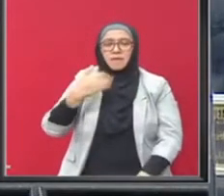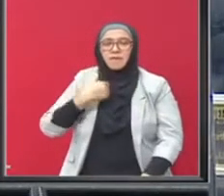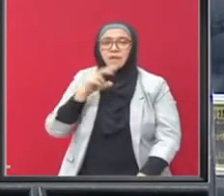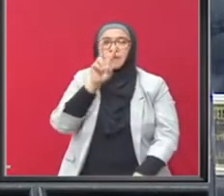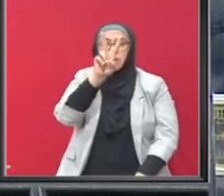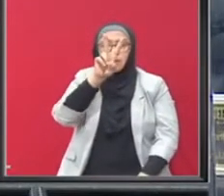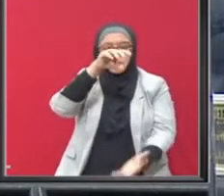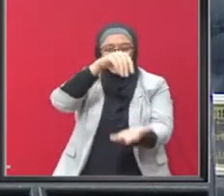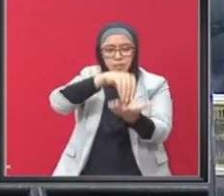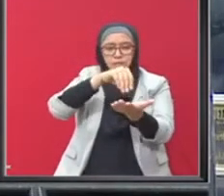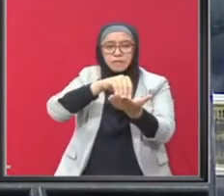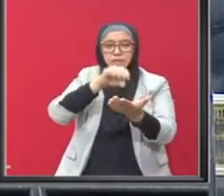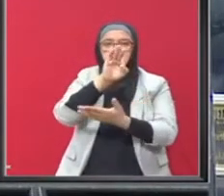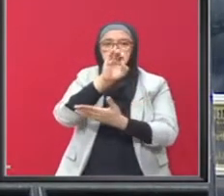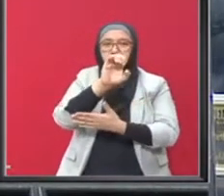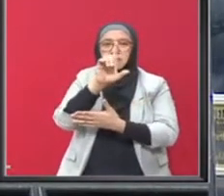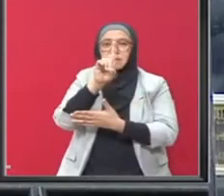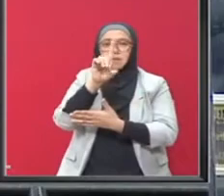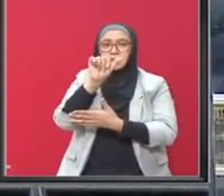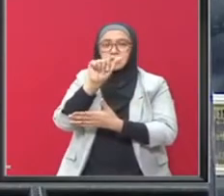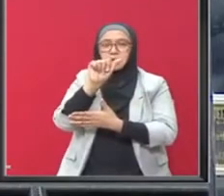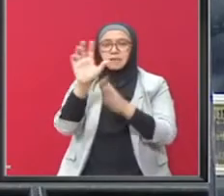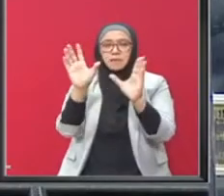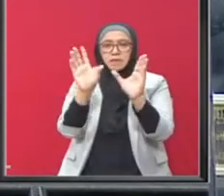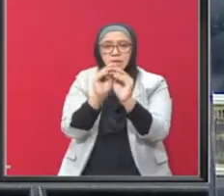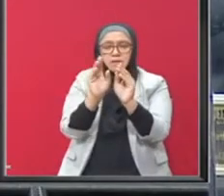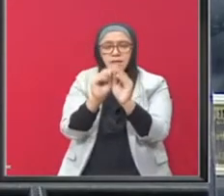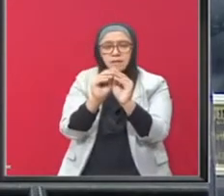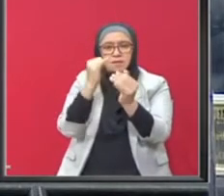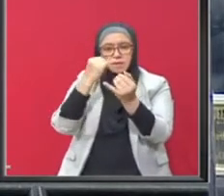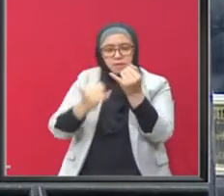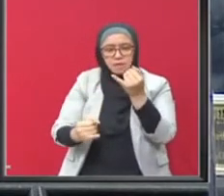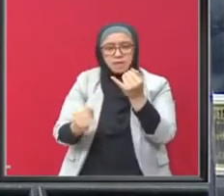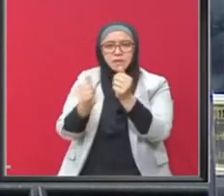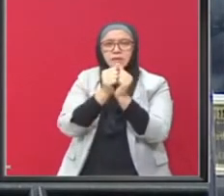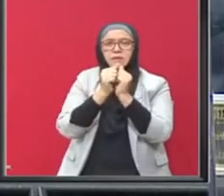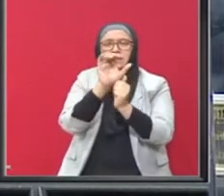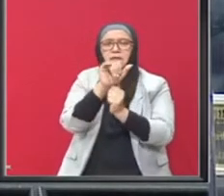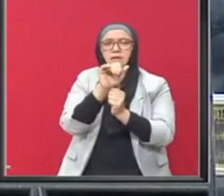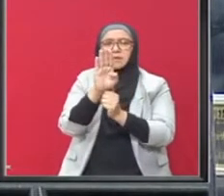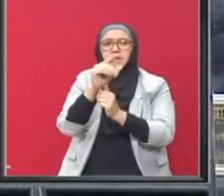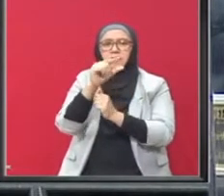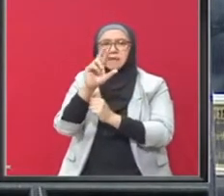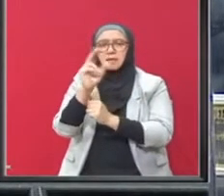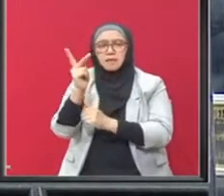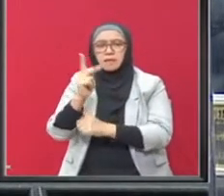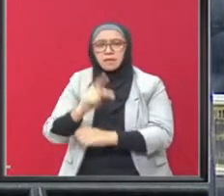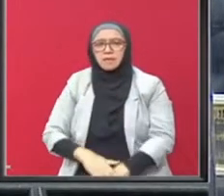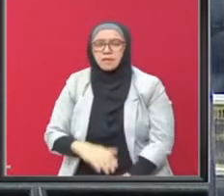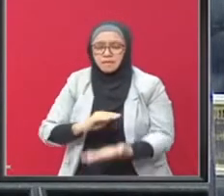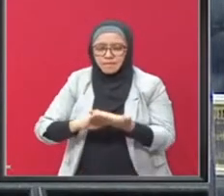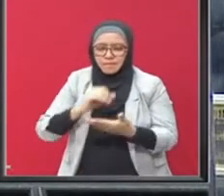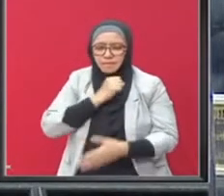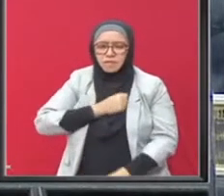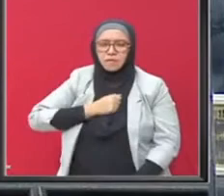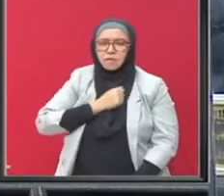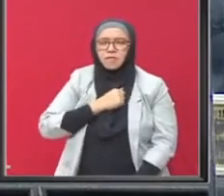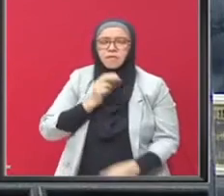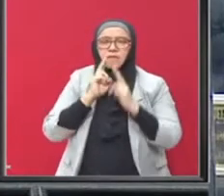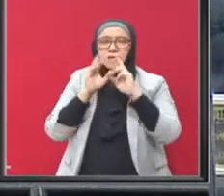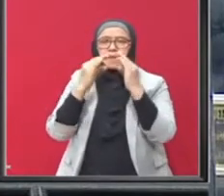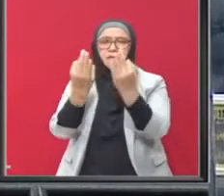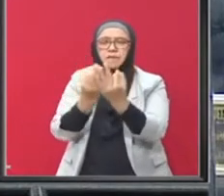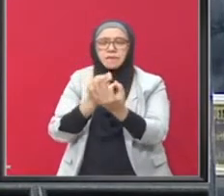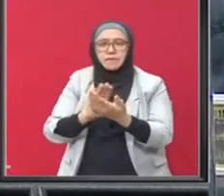Musa terakhir adalah pada minggu lalu bersama umat takziah diucapkan kepada keluarga leangan banget